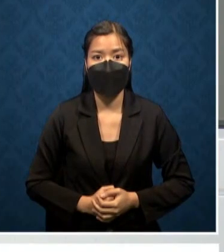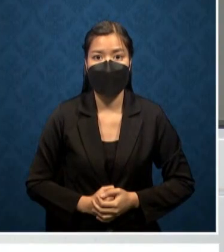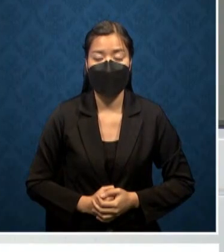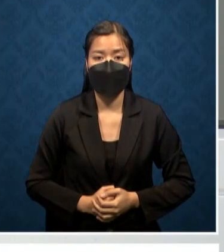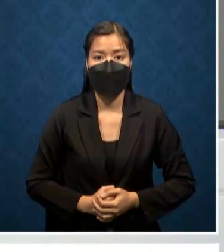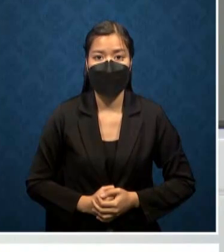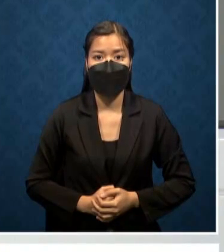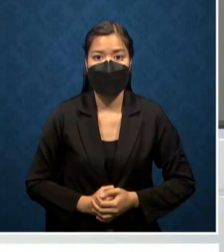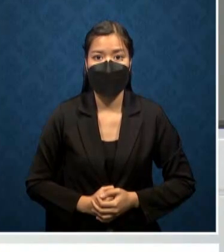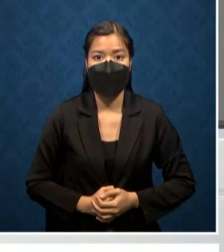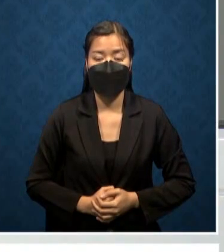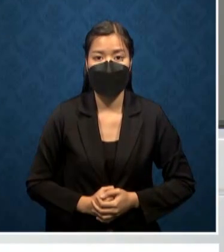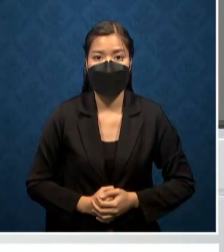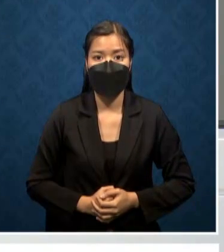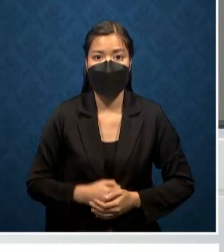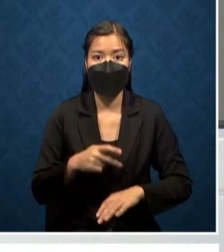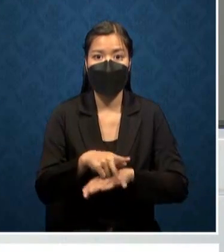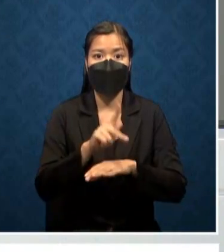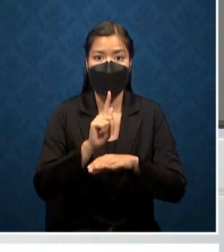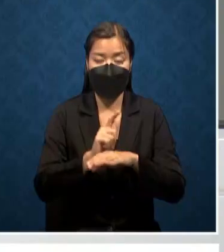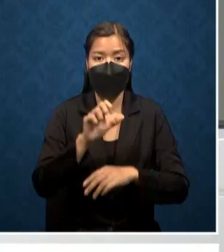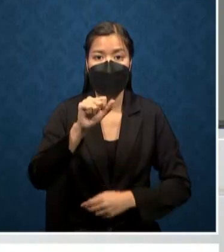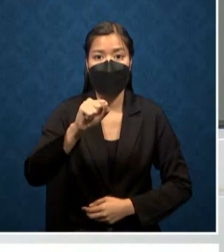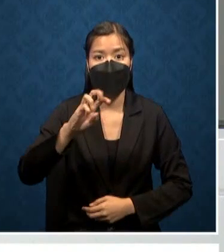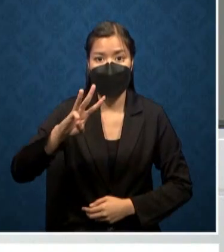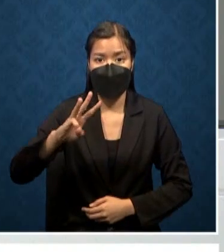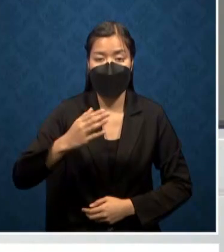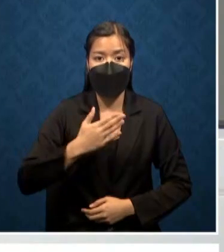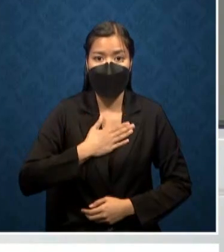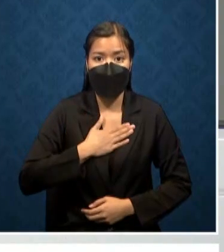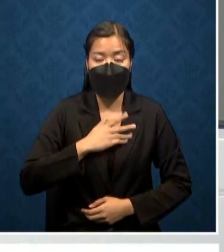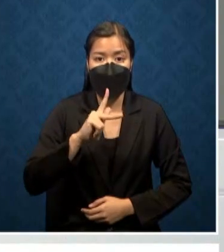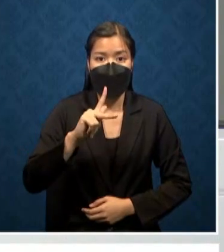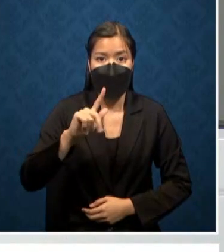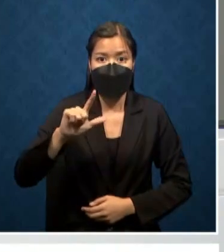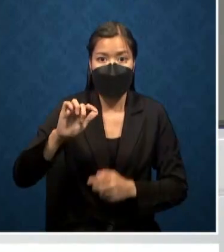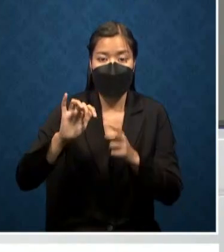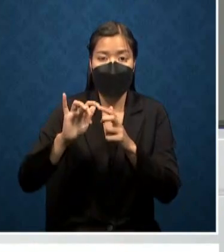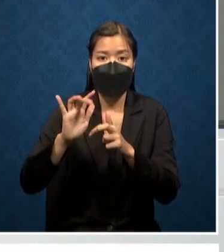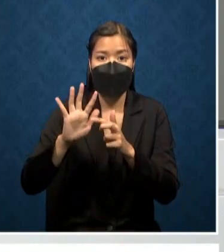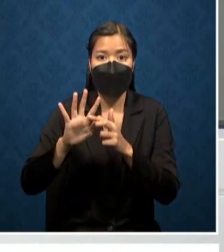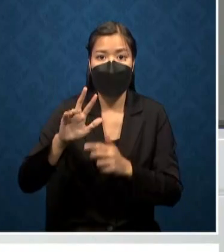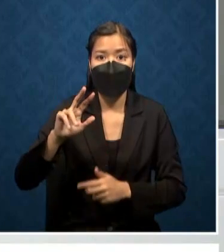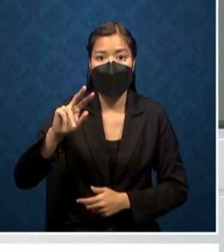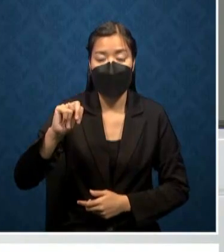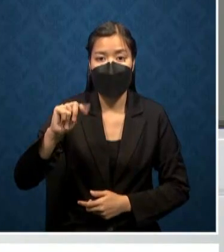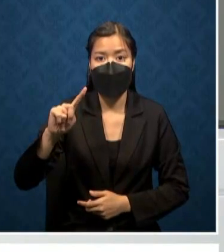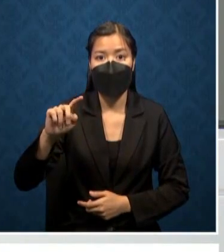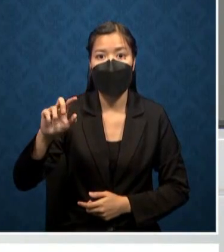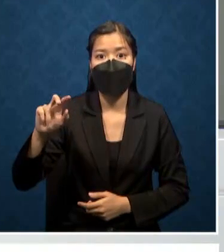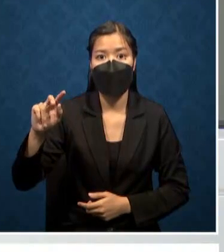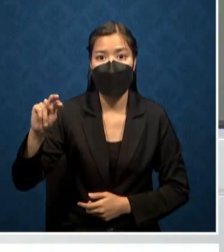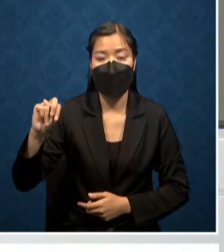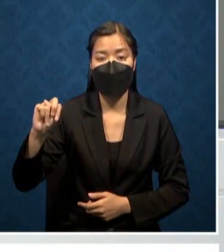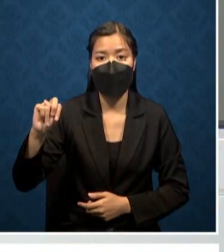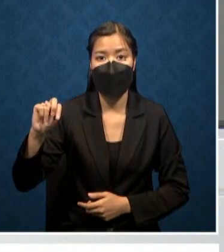กราบเรียนท่านประธานวุฒิสภากับผมนายกล้าณรงค์จันทิกประธานคณะกรรมการกิจการองค์กรอิสระ